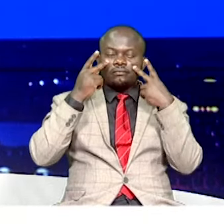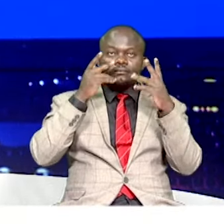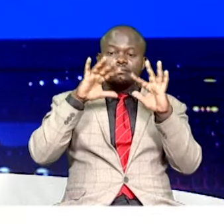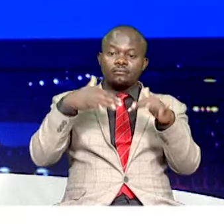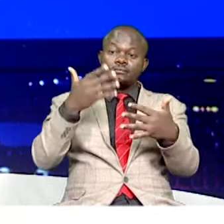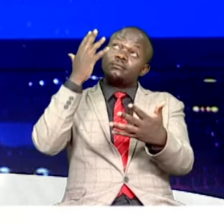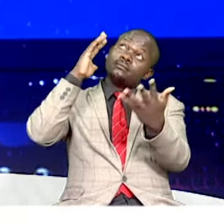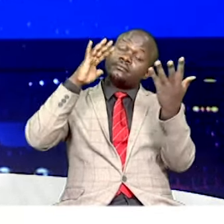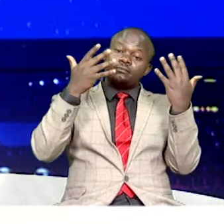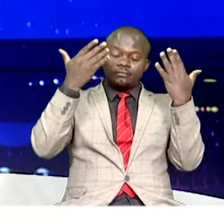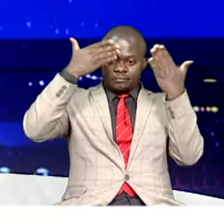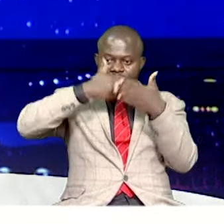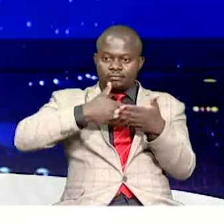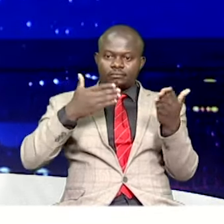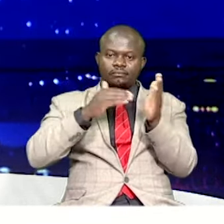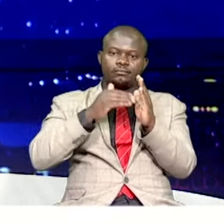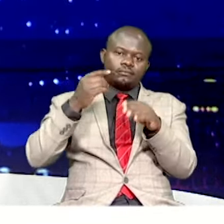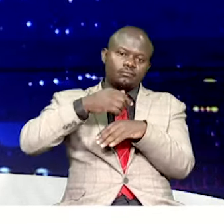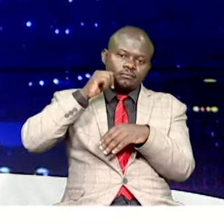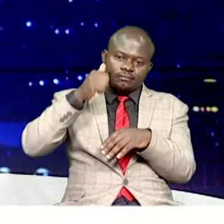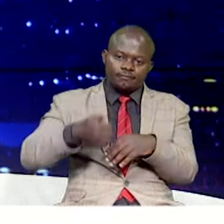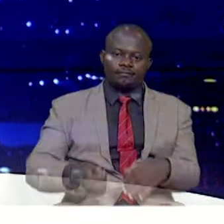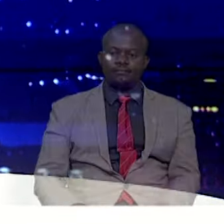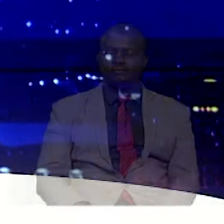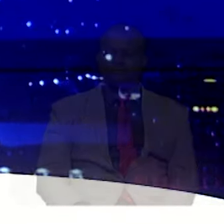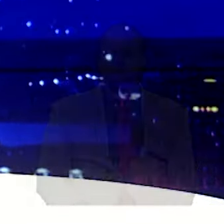kizakuba cyifashe muri iri joro ndetse no ku munsi w'ejo.